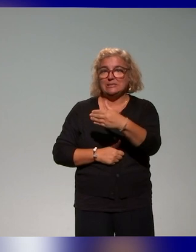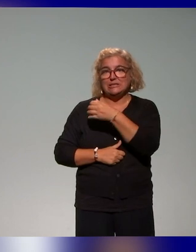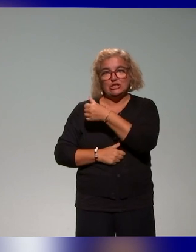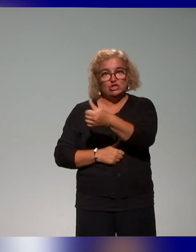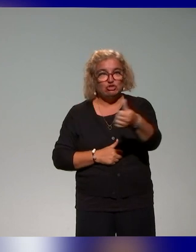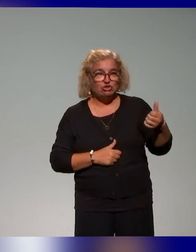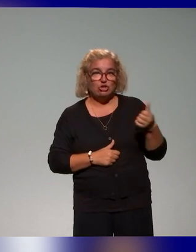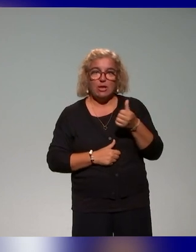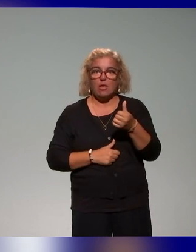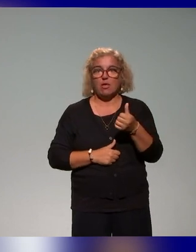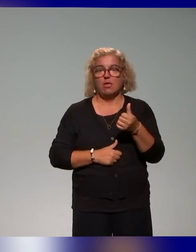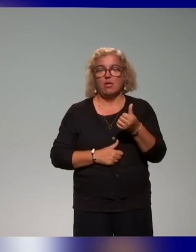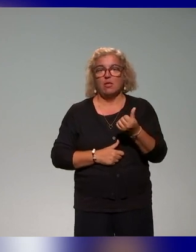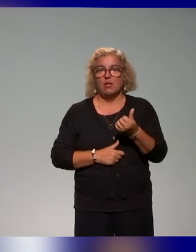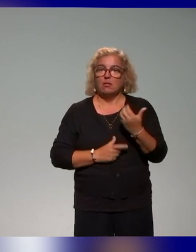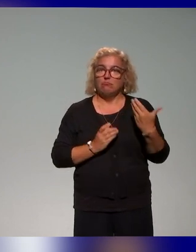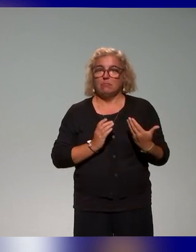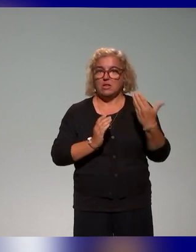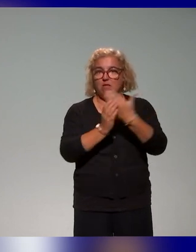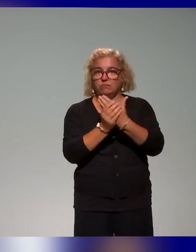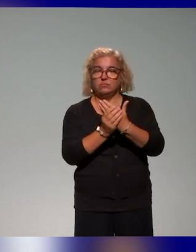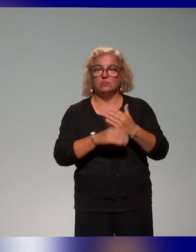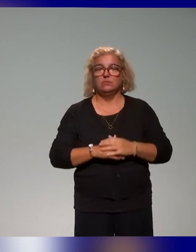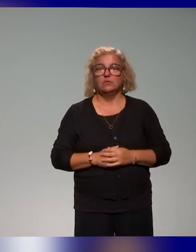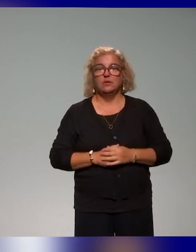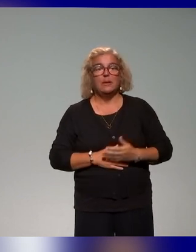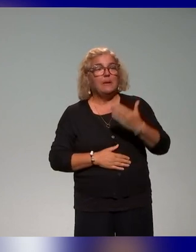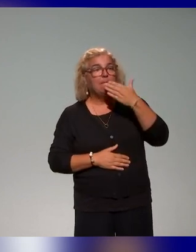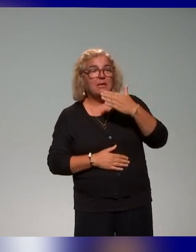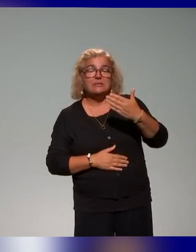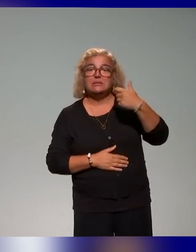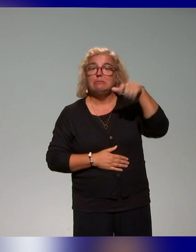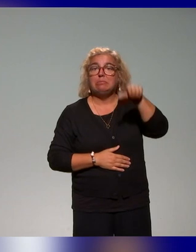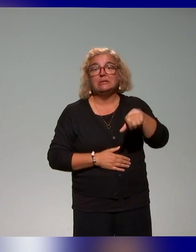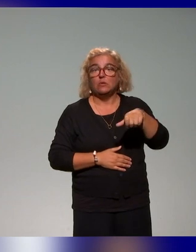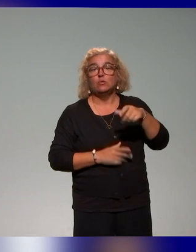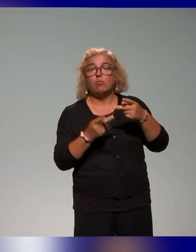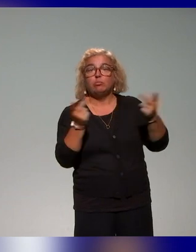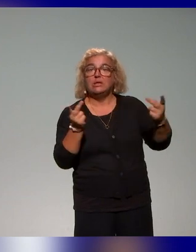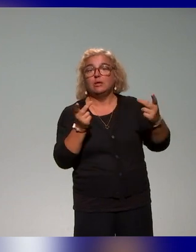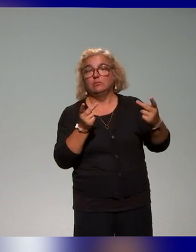tous de nous avoir suivis. Et puis, merci aux intervenantes et aux intervenants.